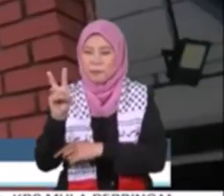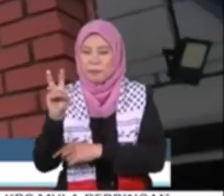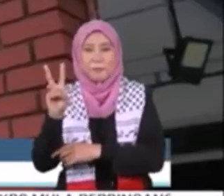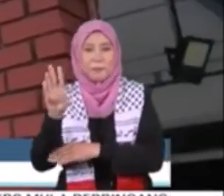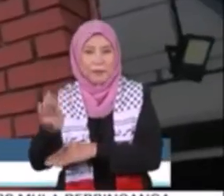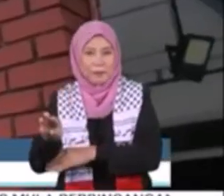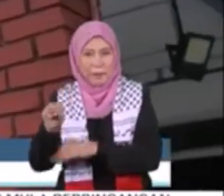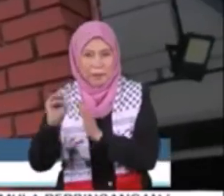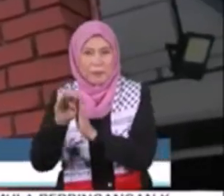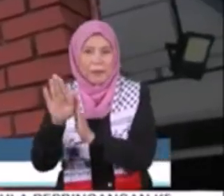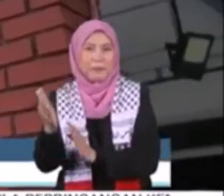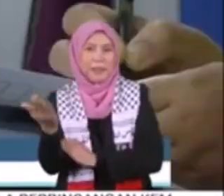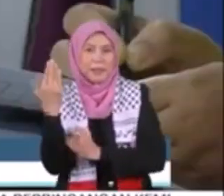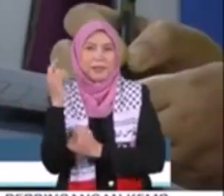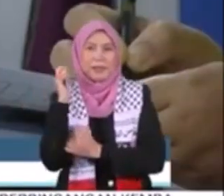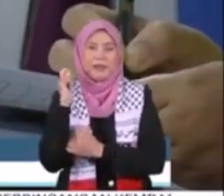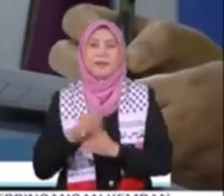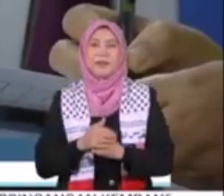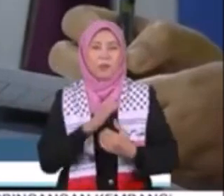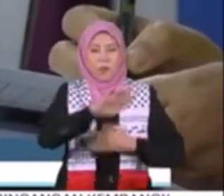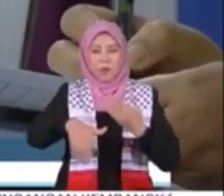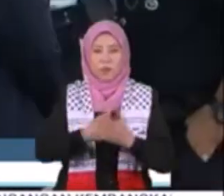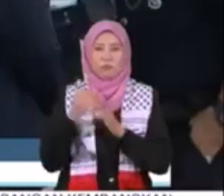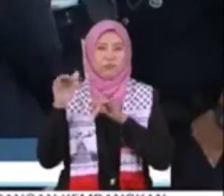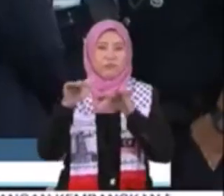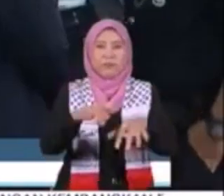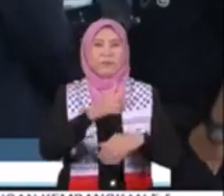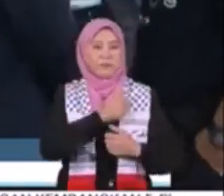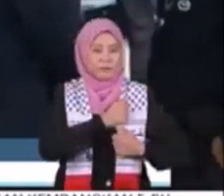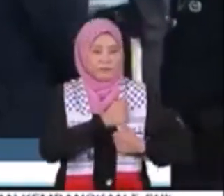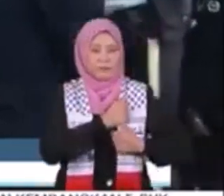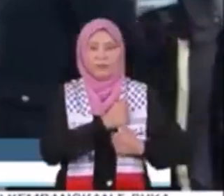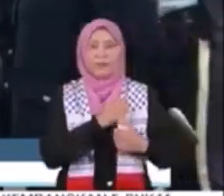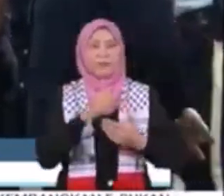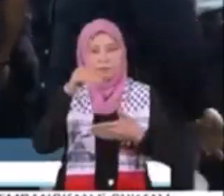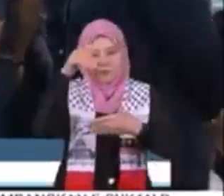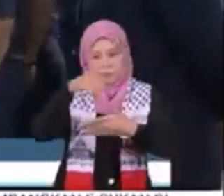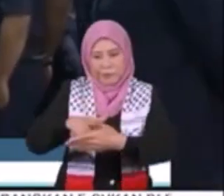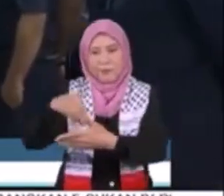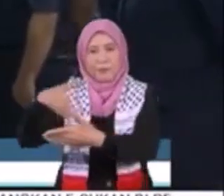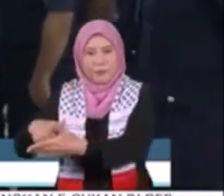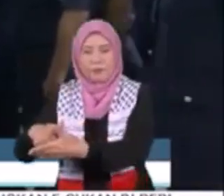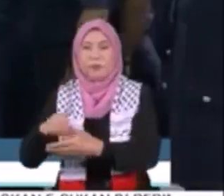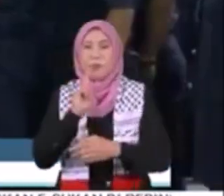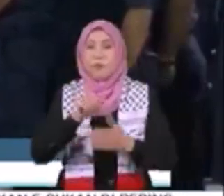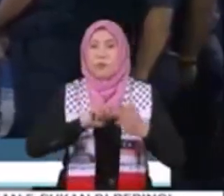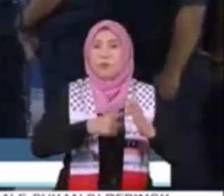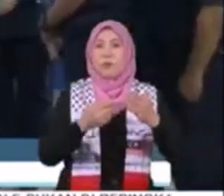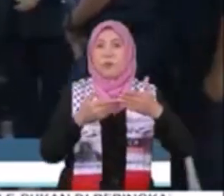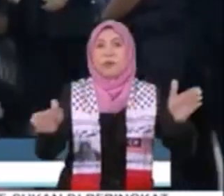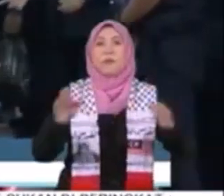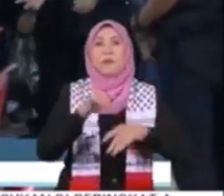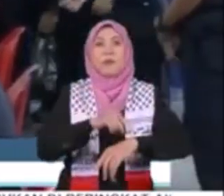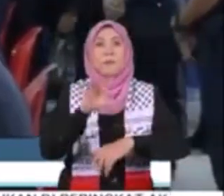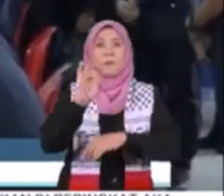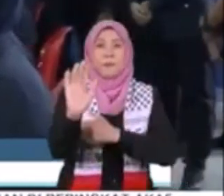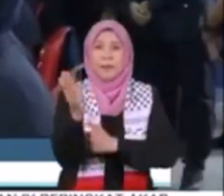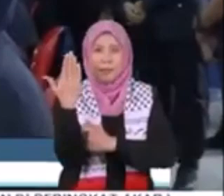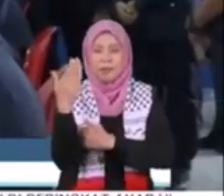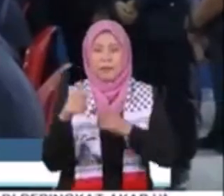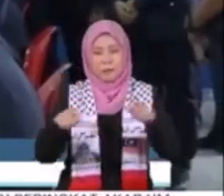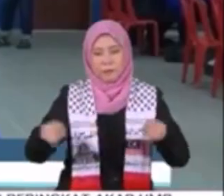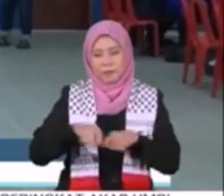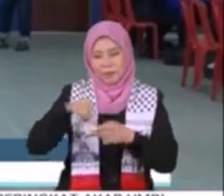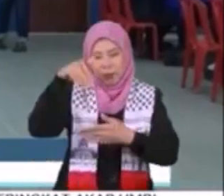kesemua tiga pengundi yang merupakan pasangan tentera hadir menjalankan tanggungjawab pusat pengundian yang dibuka pukul 800 pagi tadi merupakan satu-satunya